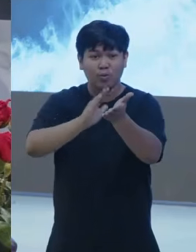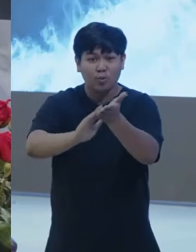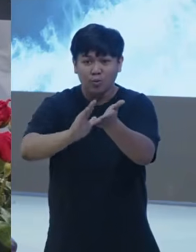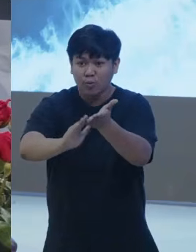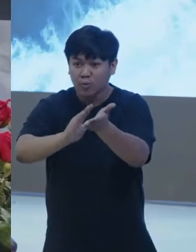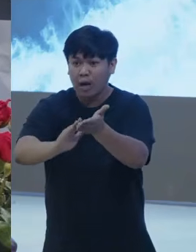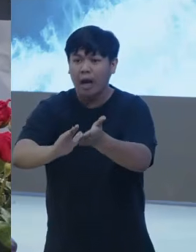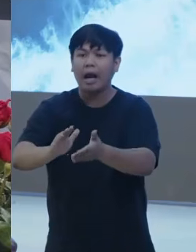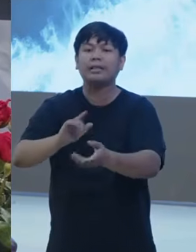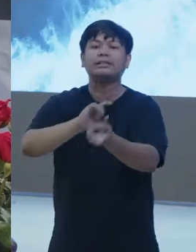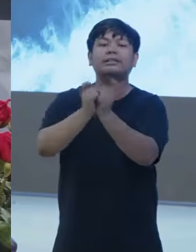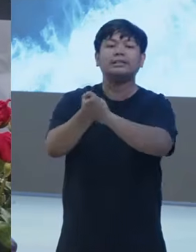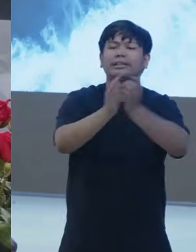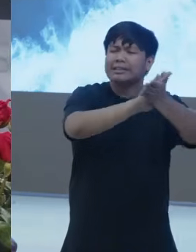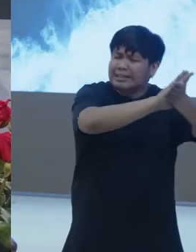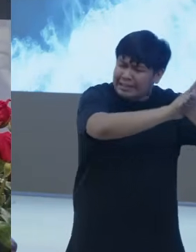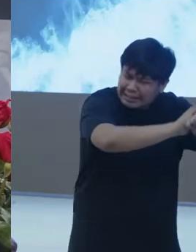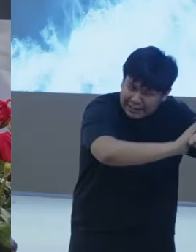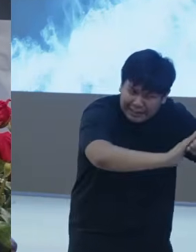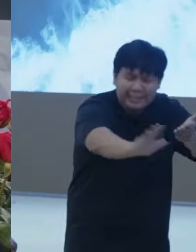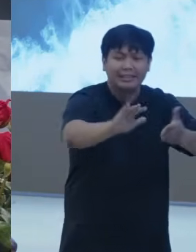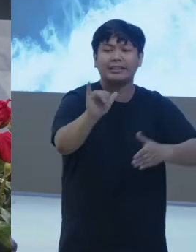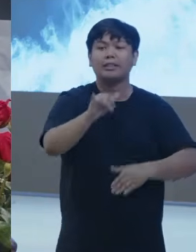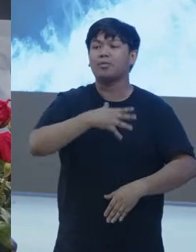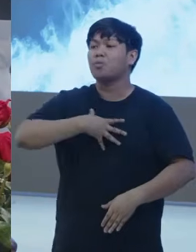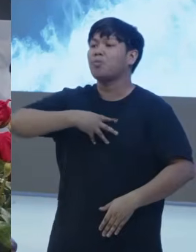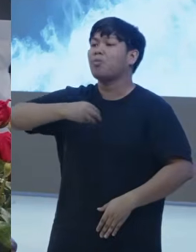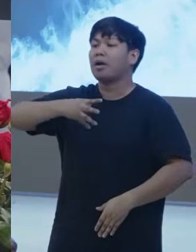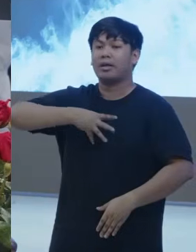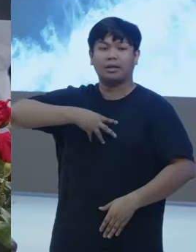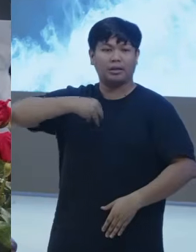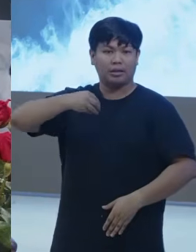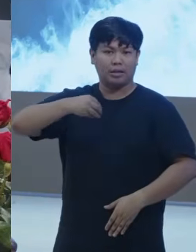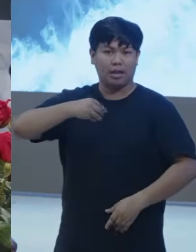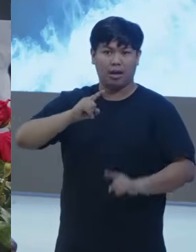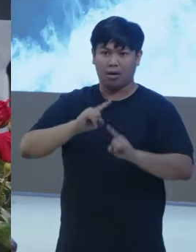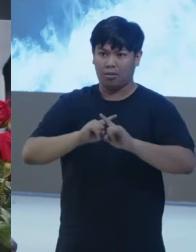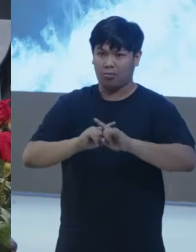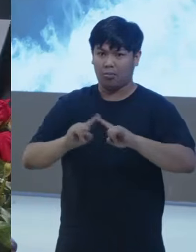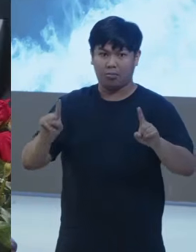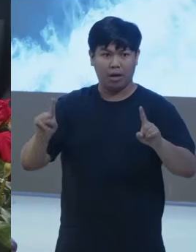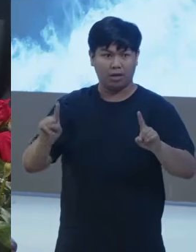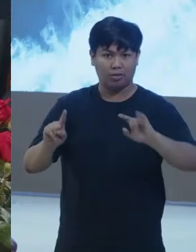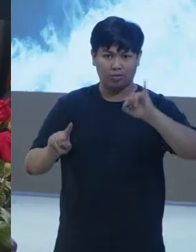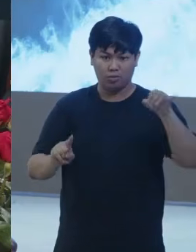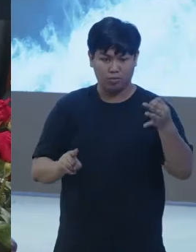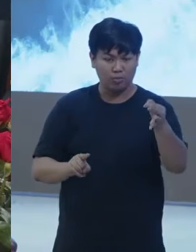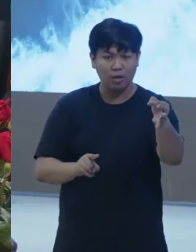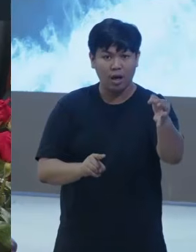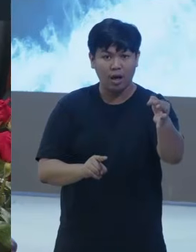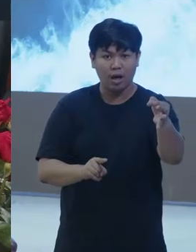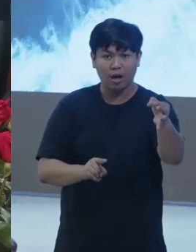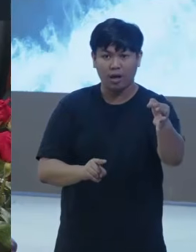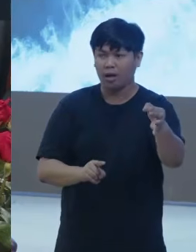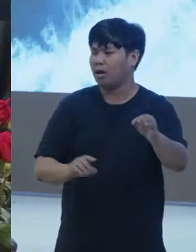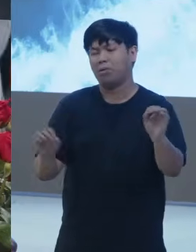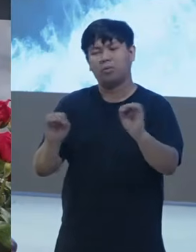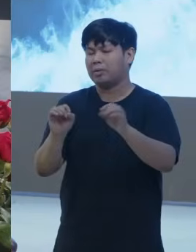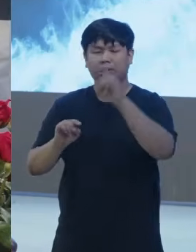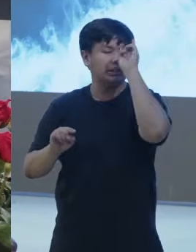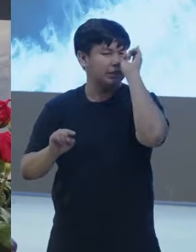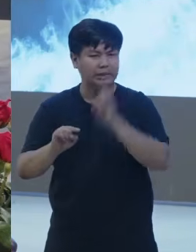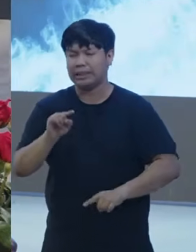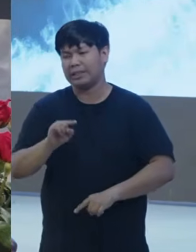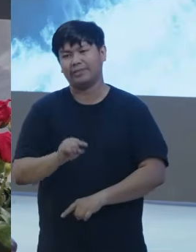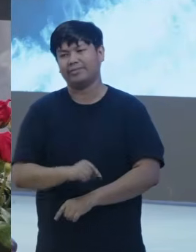Sa pagpapatawad ng Nineveh, namuhi si Jonah sa